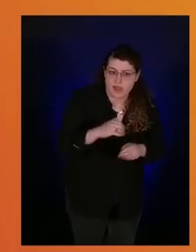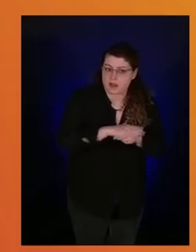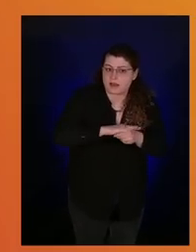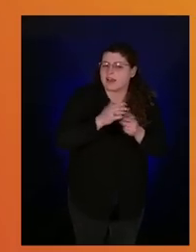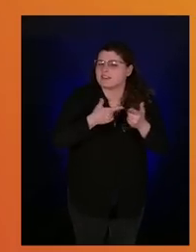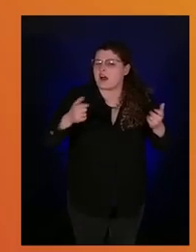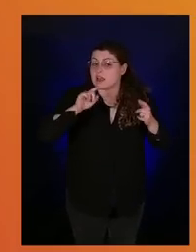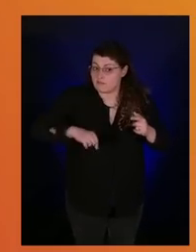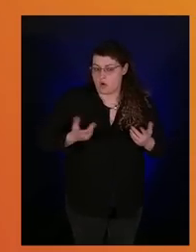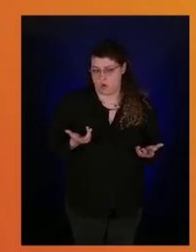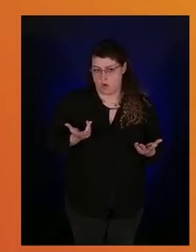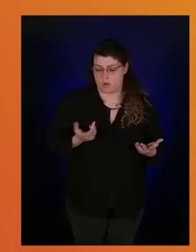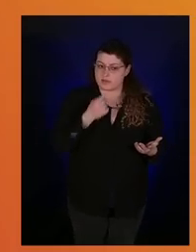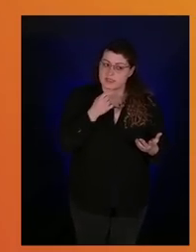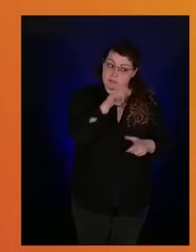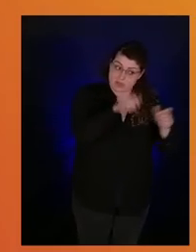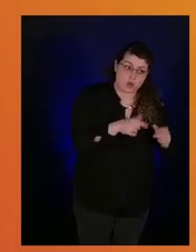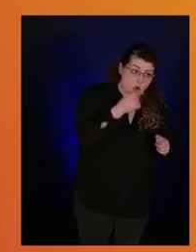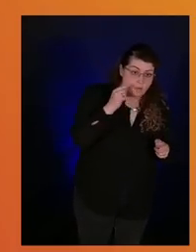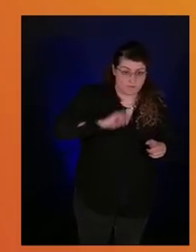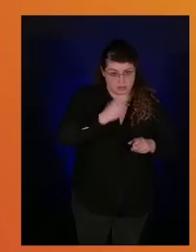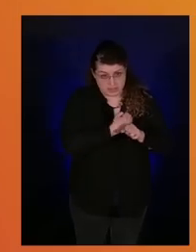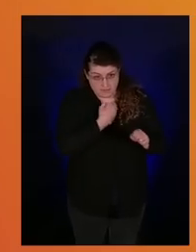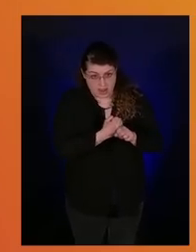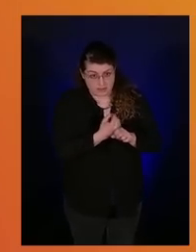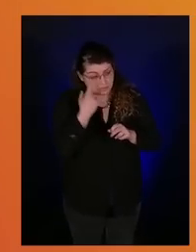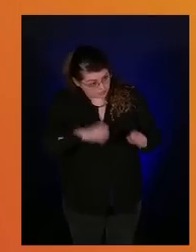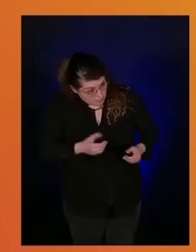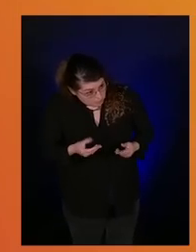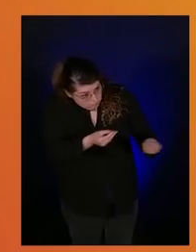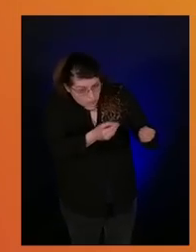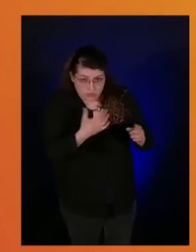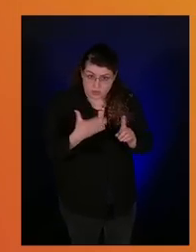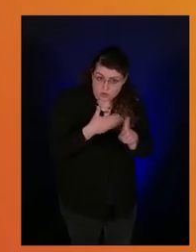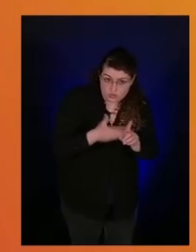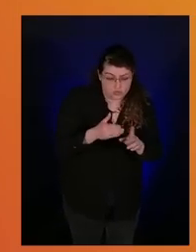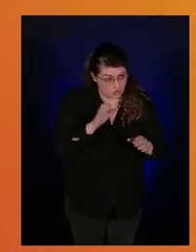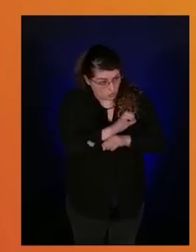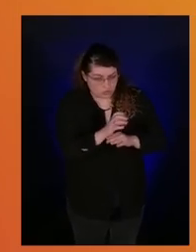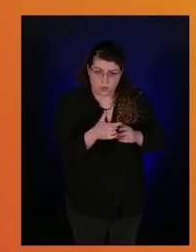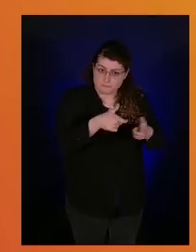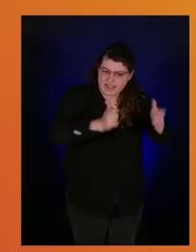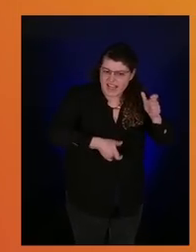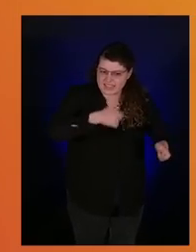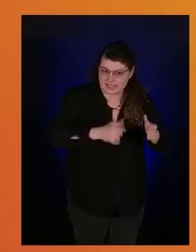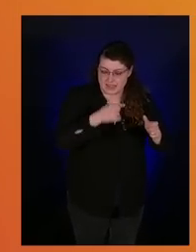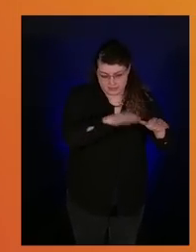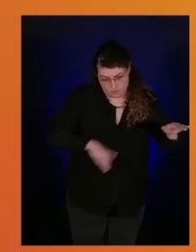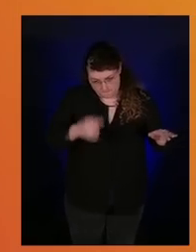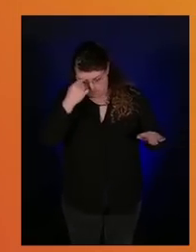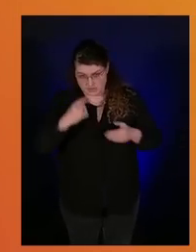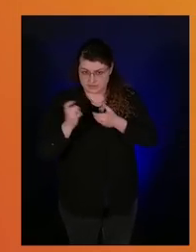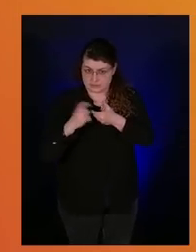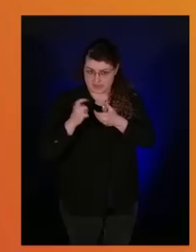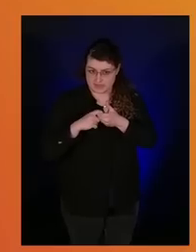Pour organiser ces travailleuses et ces travailleurs et leur permettre de construire des luttes contre la précarité, il est nécessaire de penser l'articulation du syndicalisme